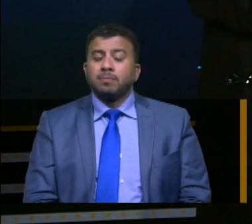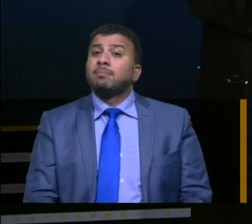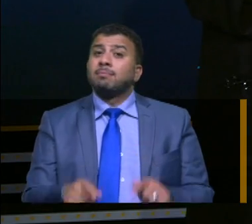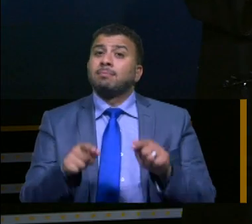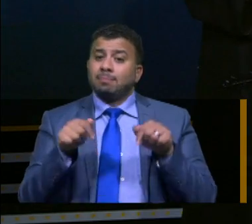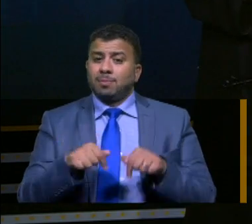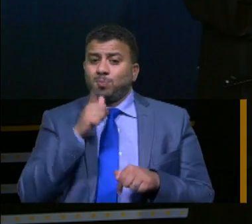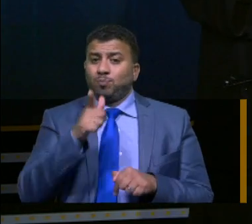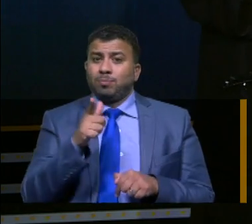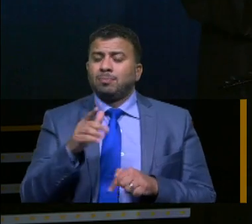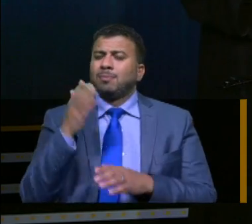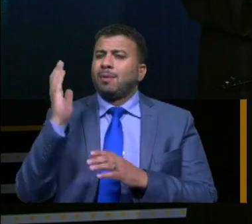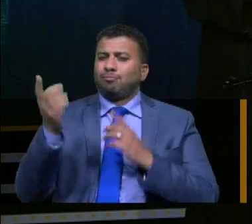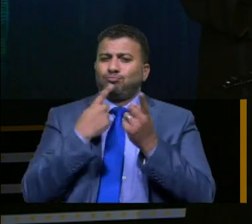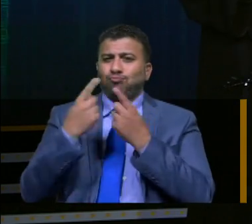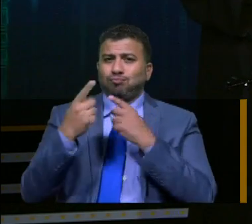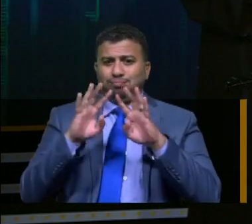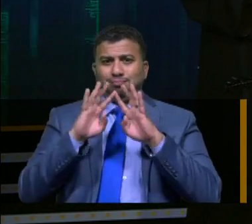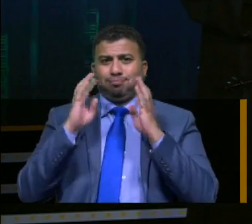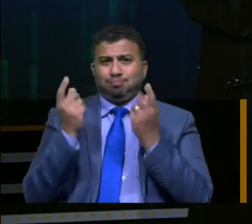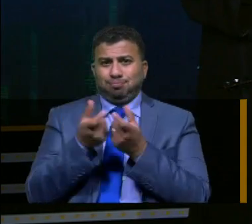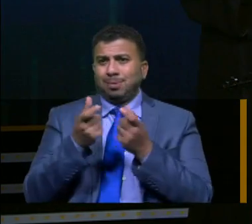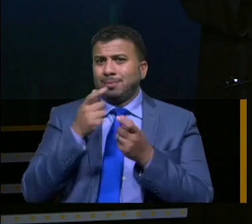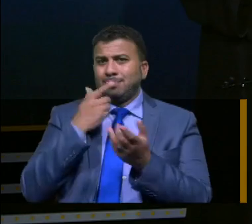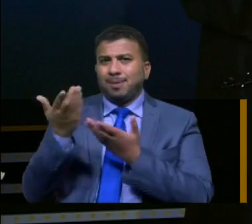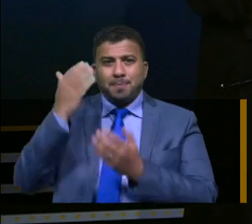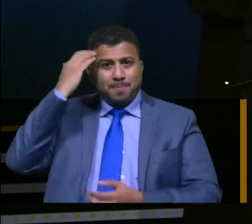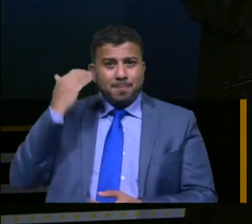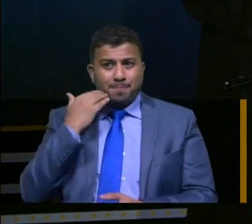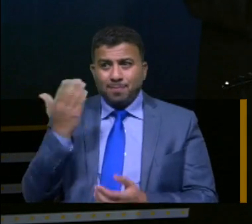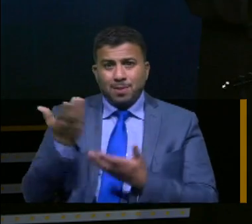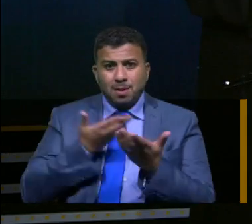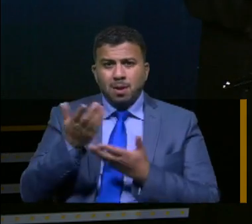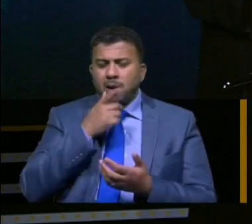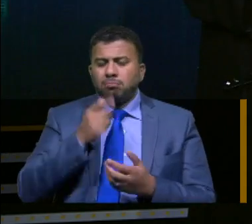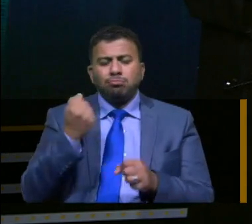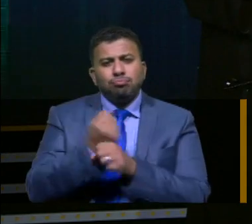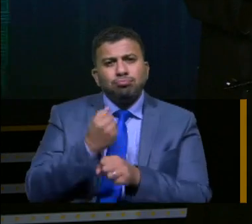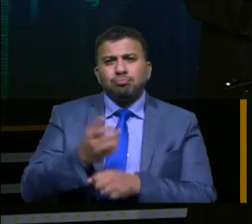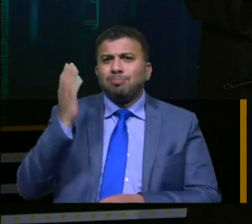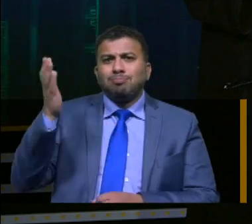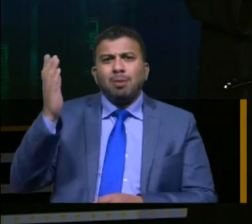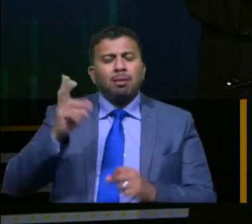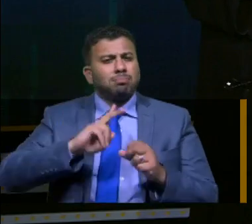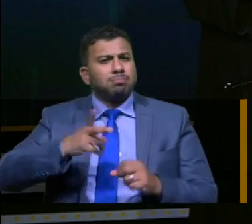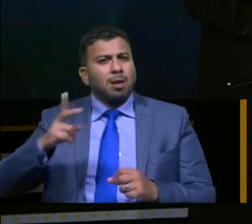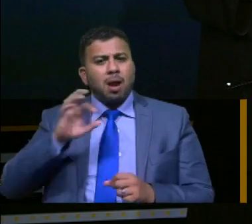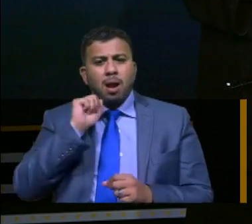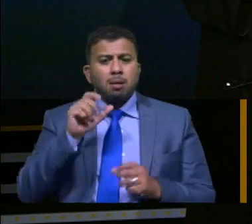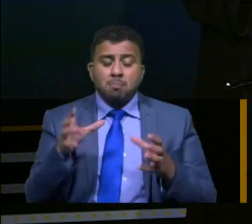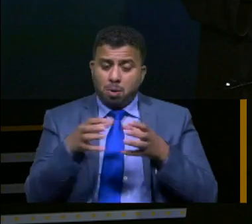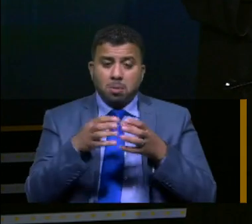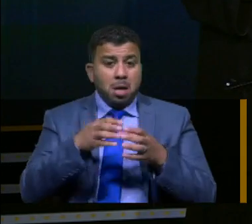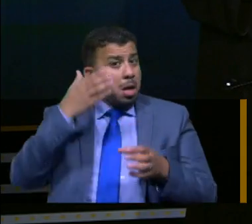هذا وصاحبت الجلسات الحوارية في المنتدى الدولي للاتصال الحكومي منصات وورش تفاعلية قدمها مجموعة